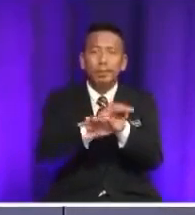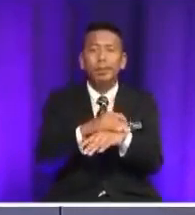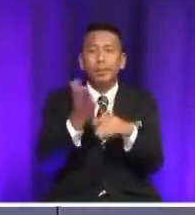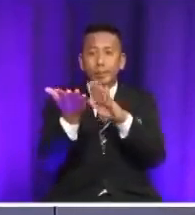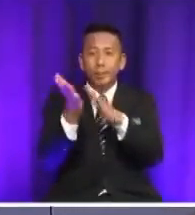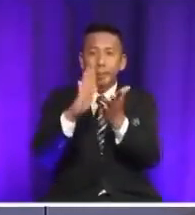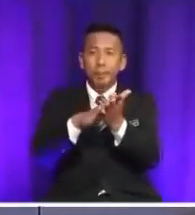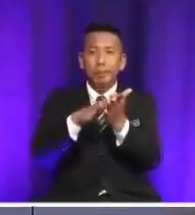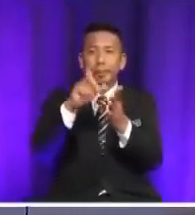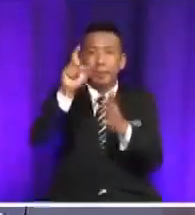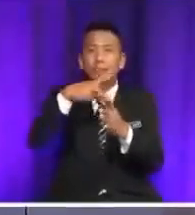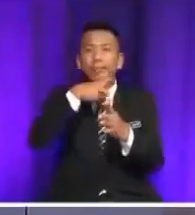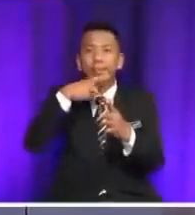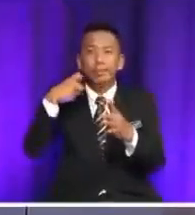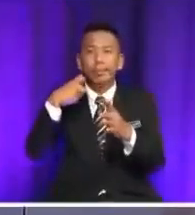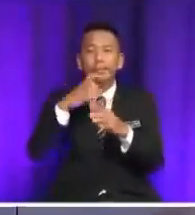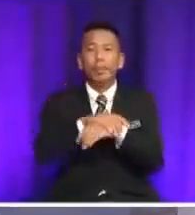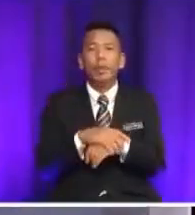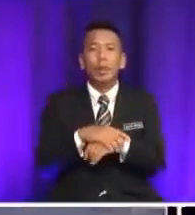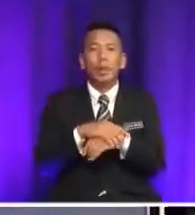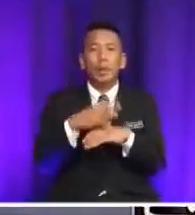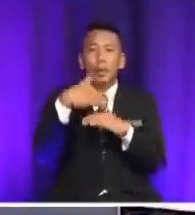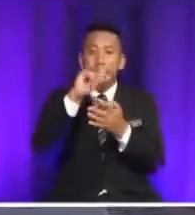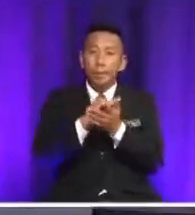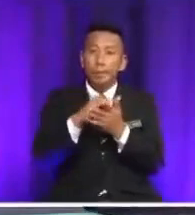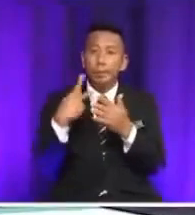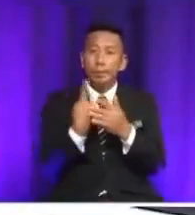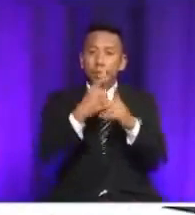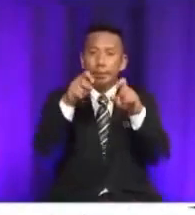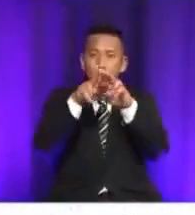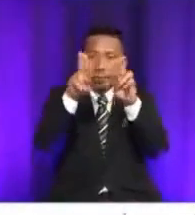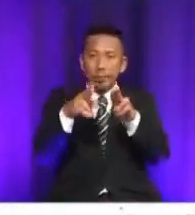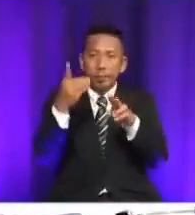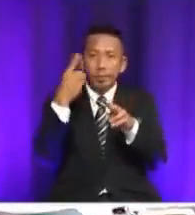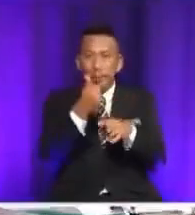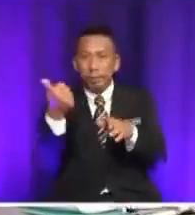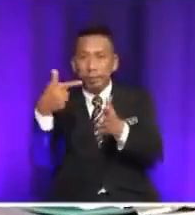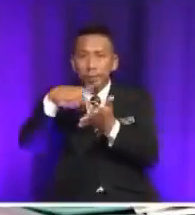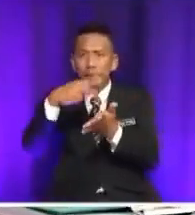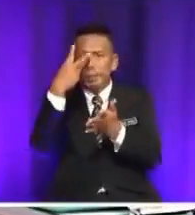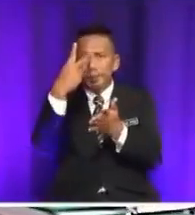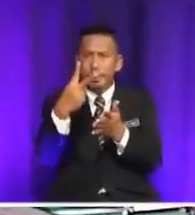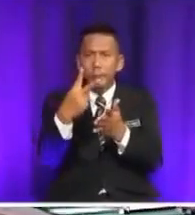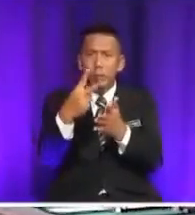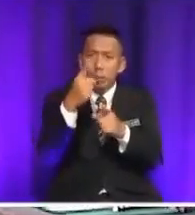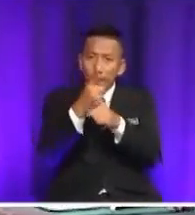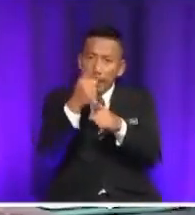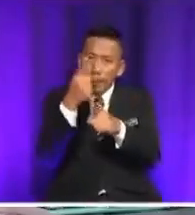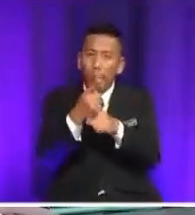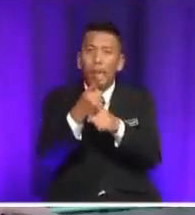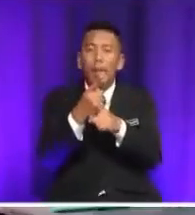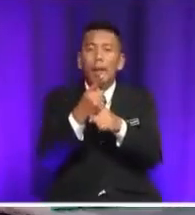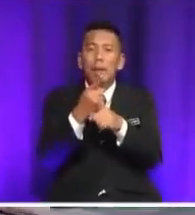nah itu penting baik oke kemudian kita pastikan Kita tes dulu alat ini Oke kita tengok sama dia Dia betul-betul